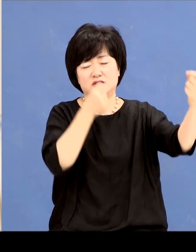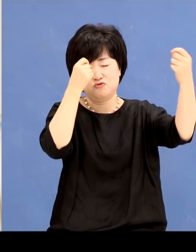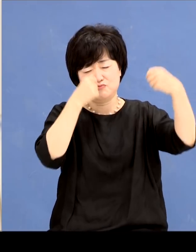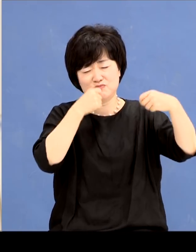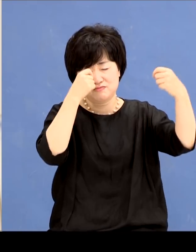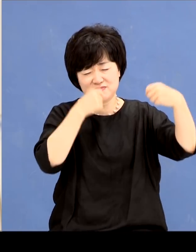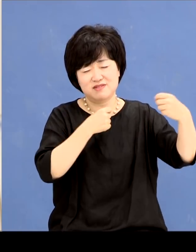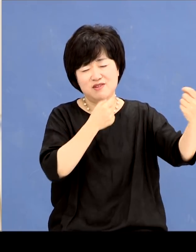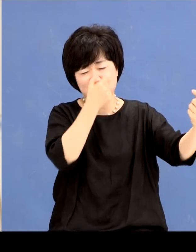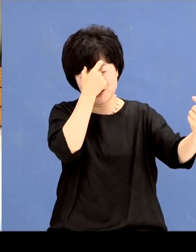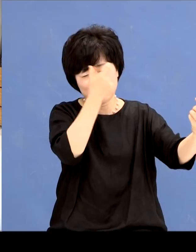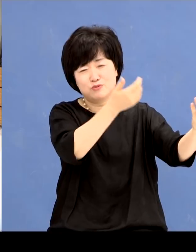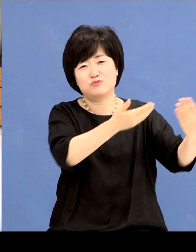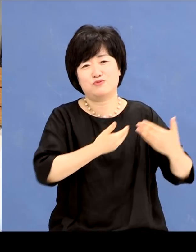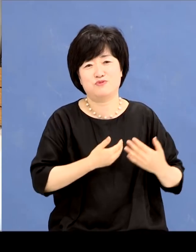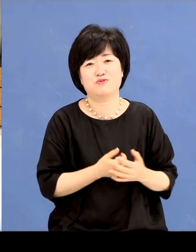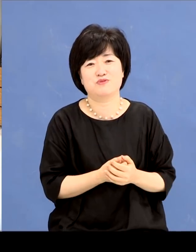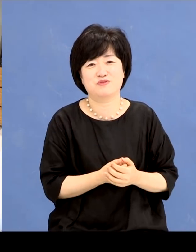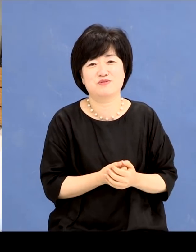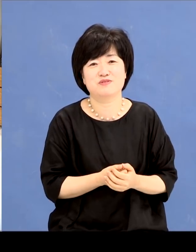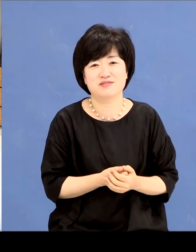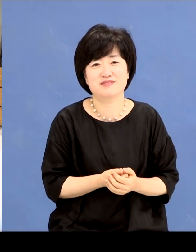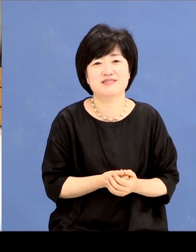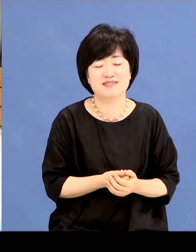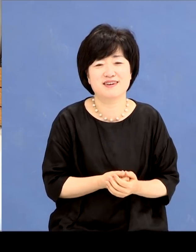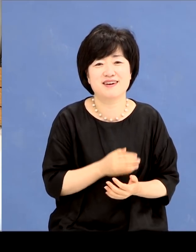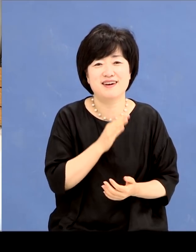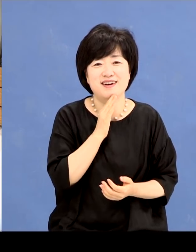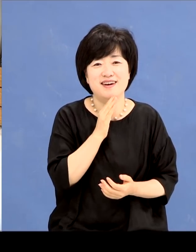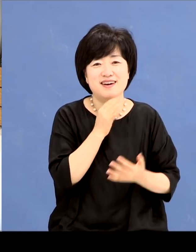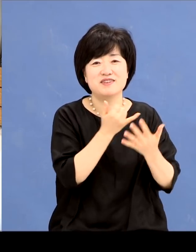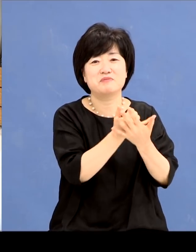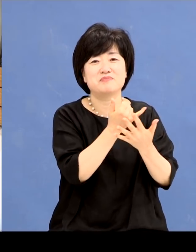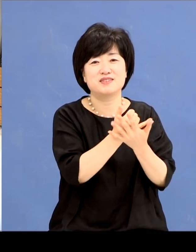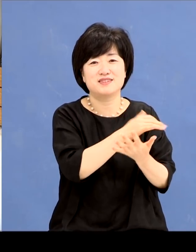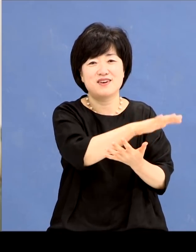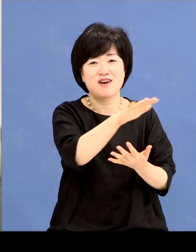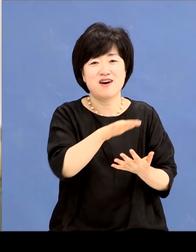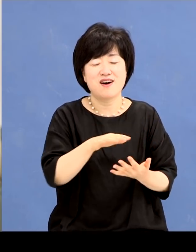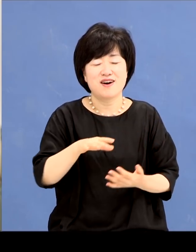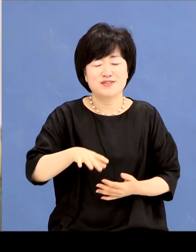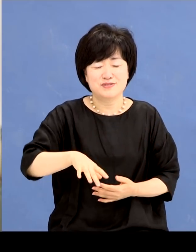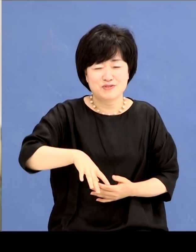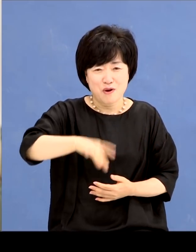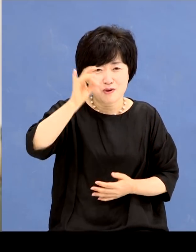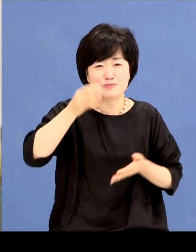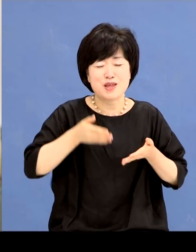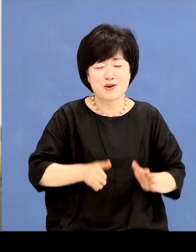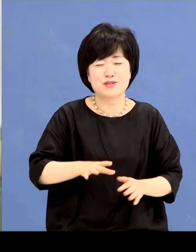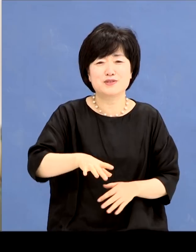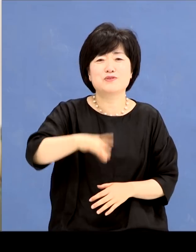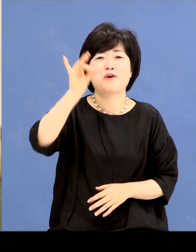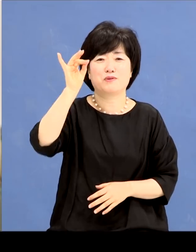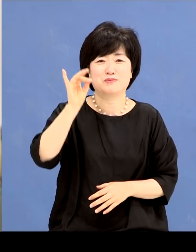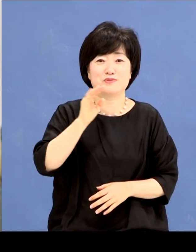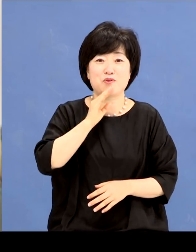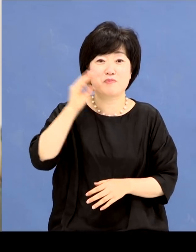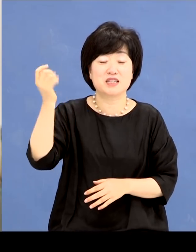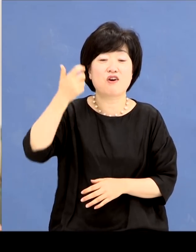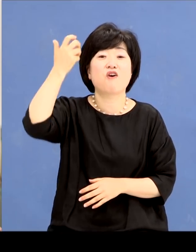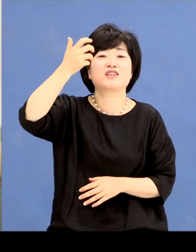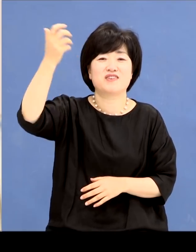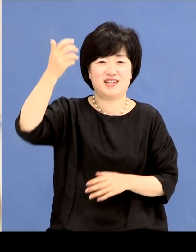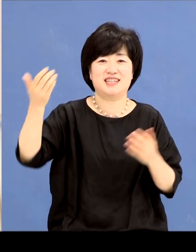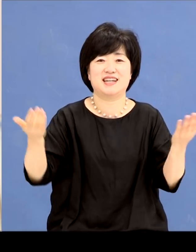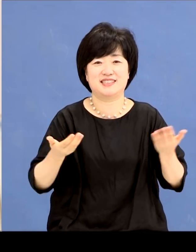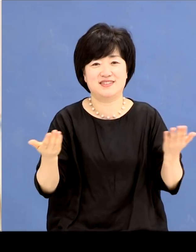흘리면서 기도를 했던 거예요. 아, 그 형들이 같이. 와. 예. 같은 보육원 형들이. 그렇죠. 난생 예. 처음 일어난. 그렇죠. 그야말로 성령님이